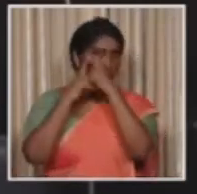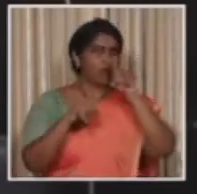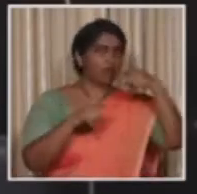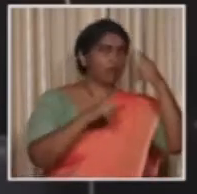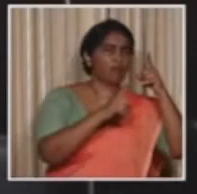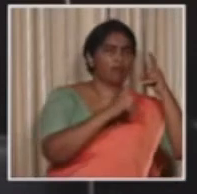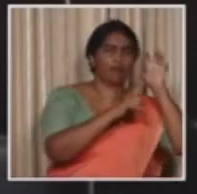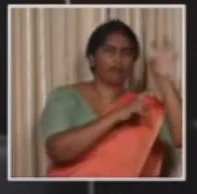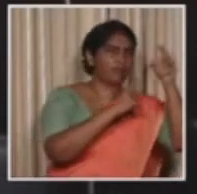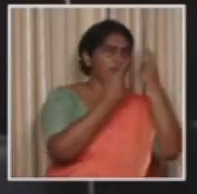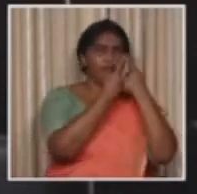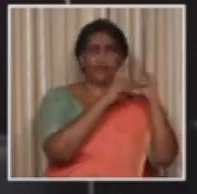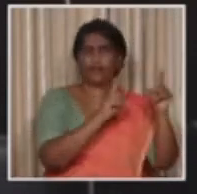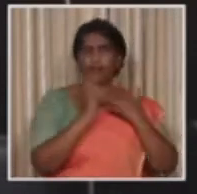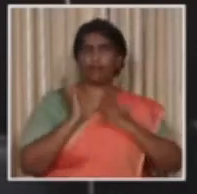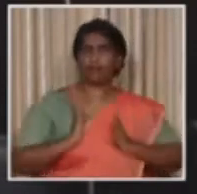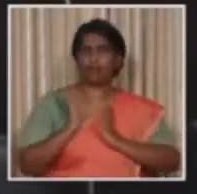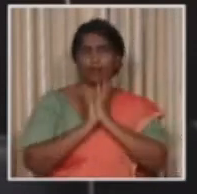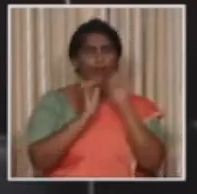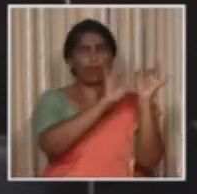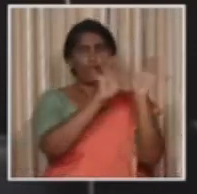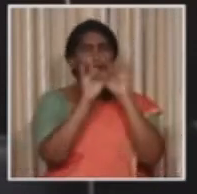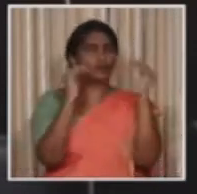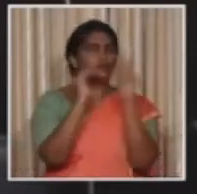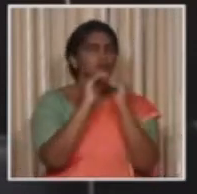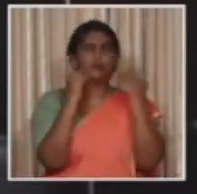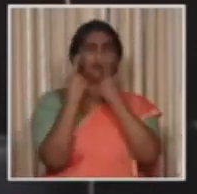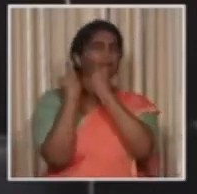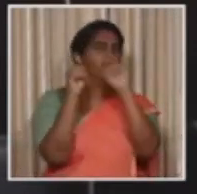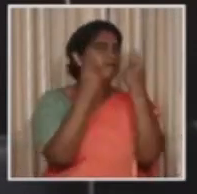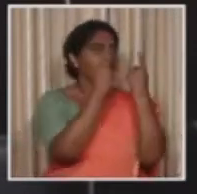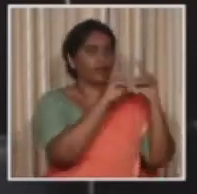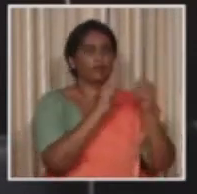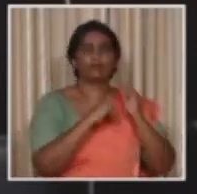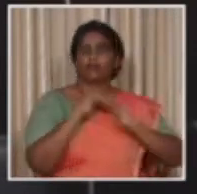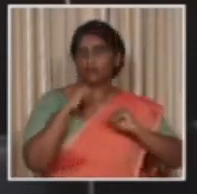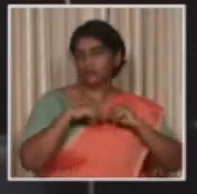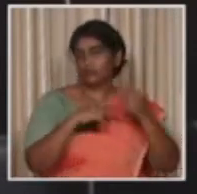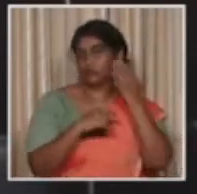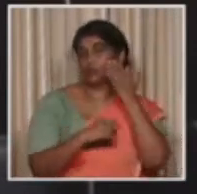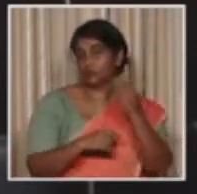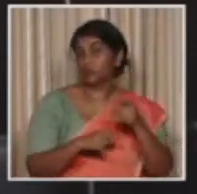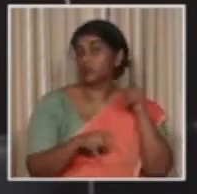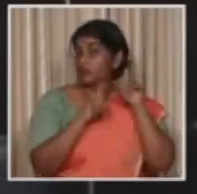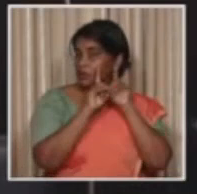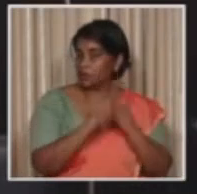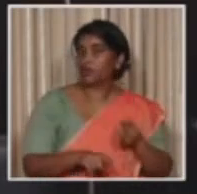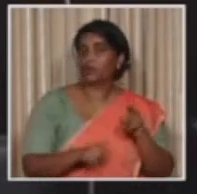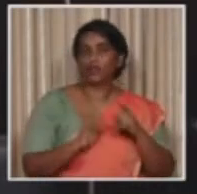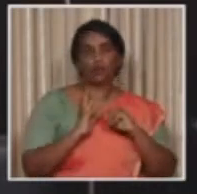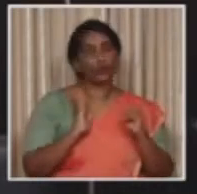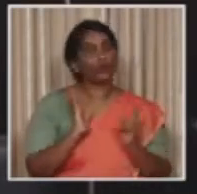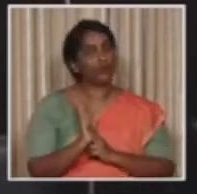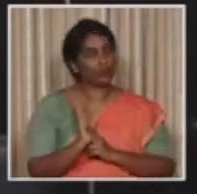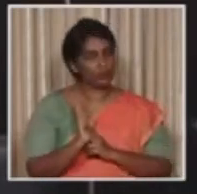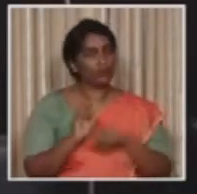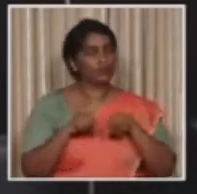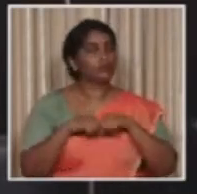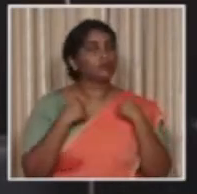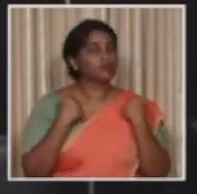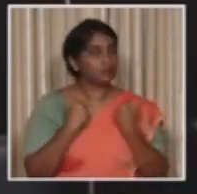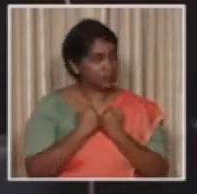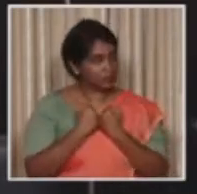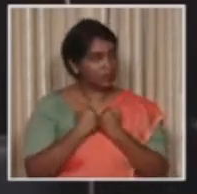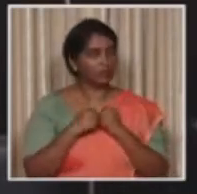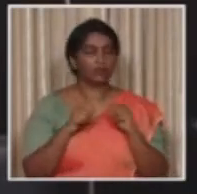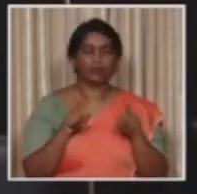අනිත් රටවල්වලට වෙන විදියකුත් ඒ මානව හිමිකම් ක්‍රියාත්මක වන ආකාරය. ඒ හින්දා එක්සත් ජාතීන්ගේ සංවිධානය